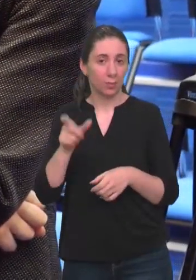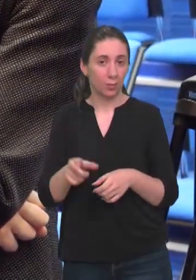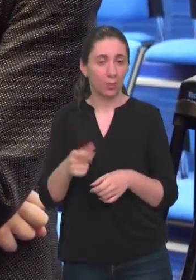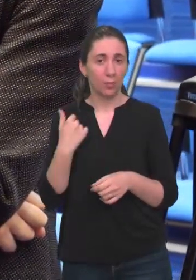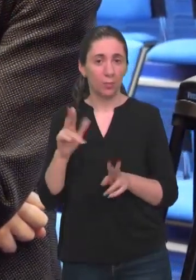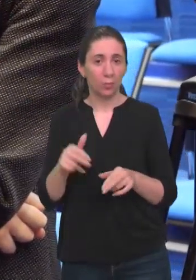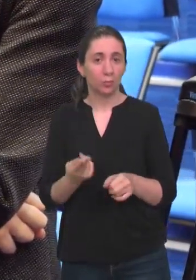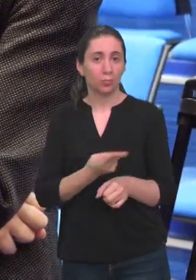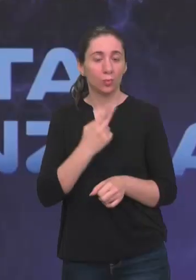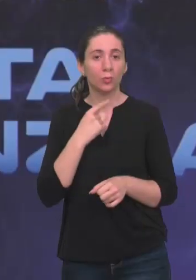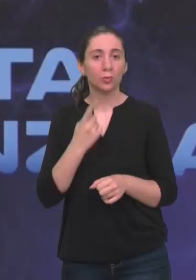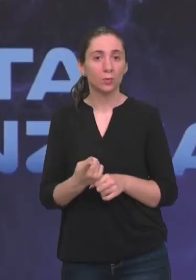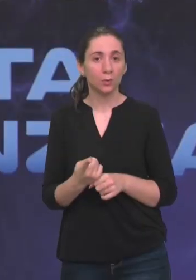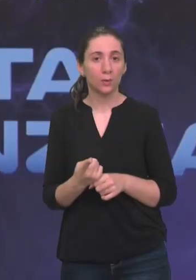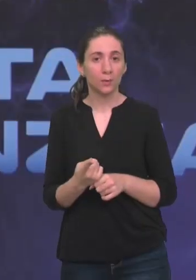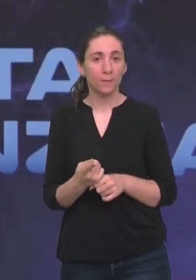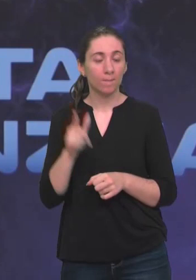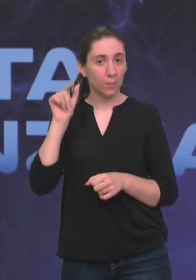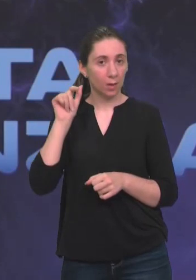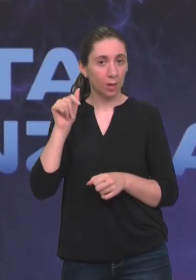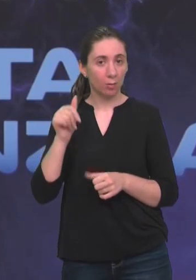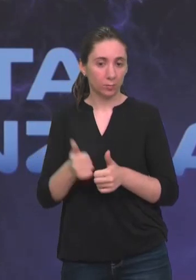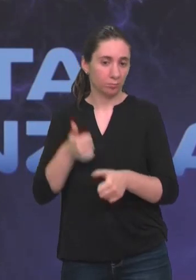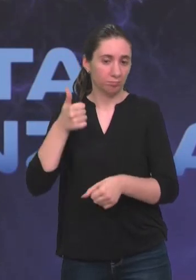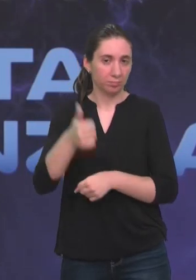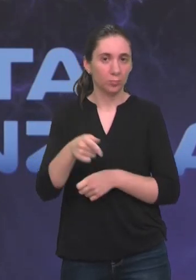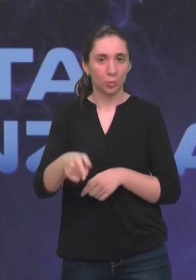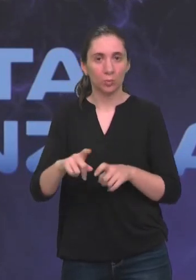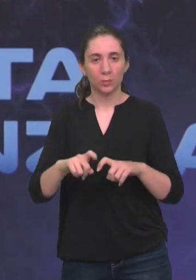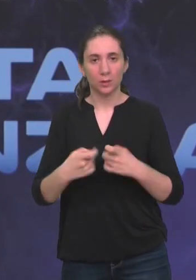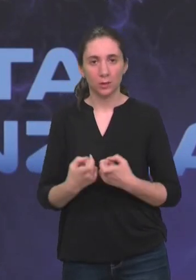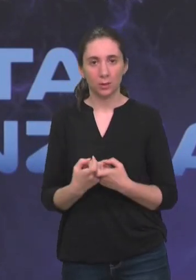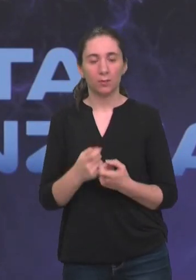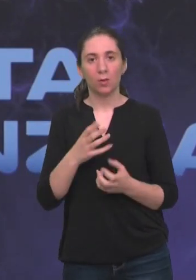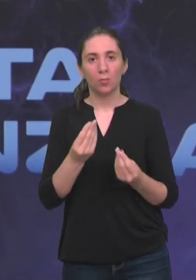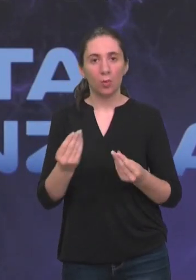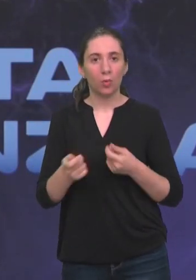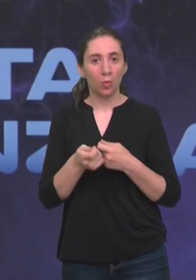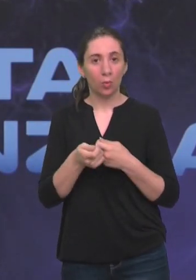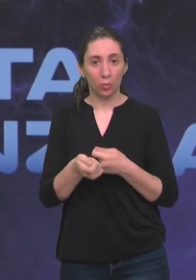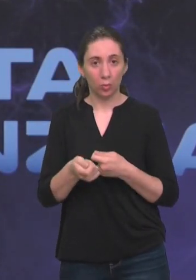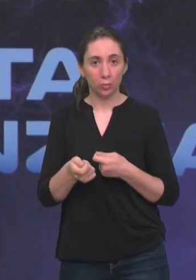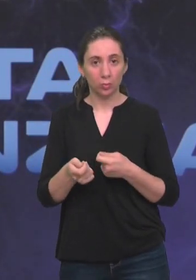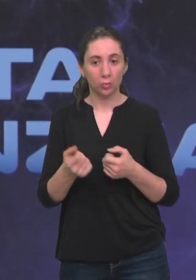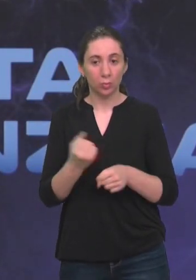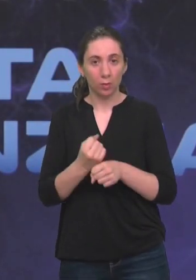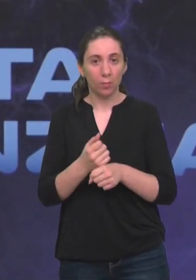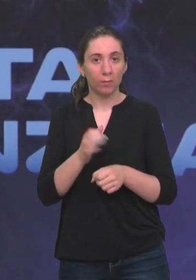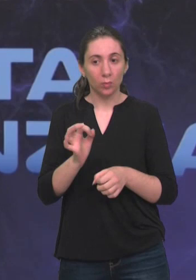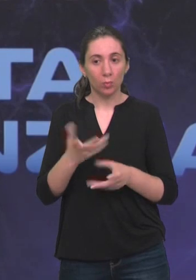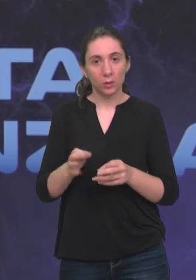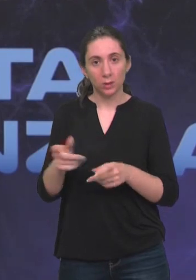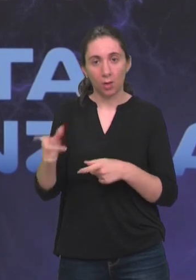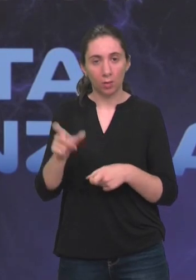mi možemo s ponosom zapravo reći da je Karlovac prednjači u tim stvarima, da su mnoge usluge prilagođene zapravo osobama s